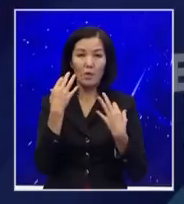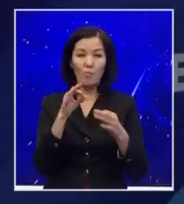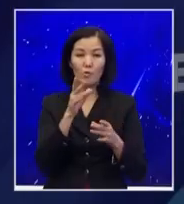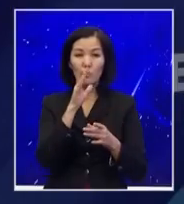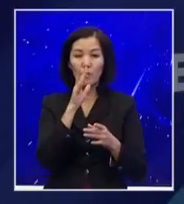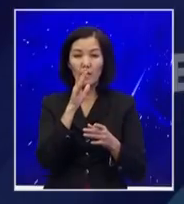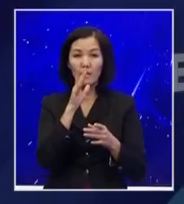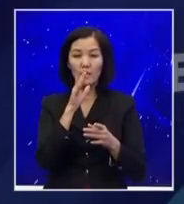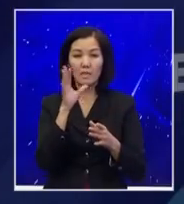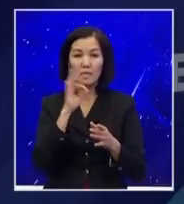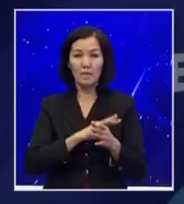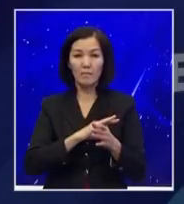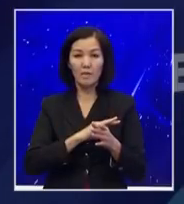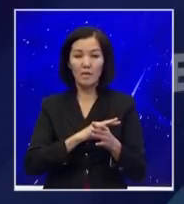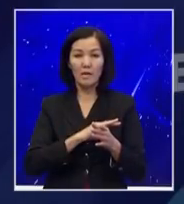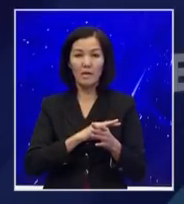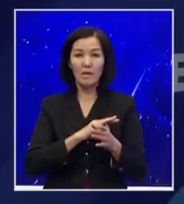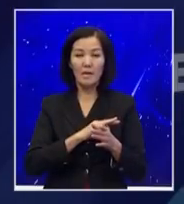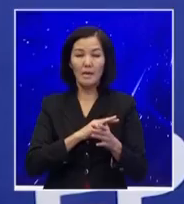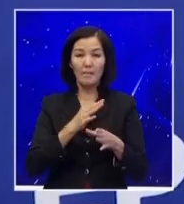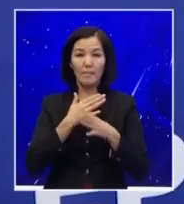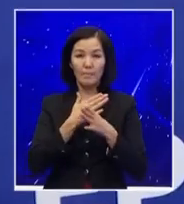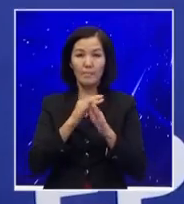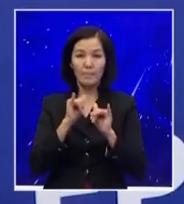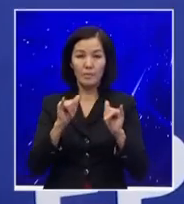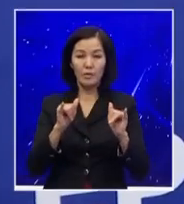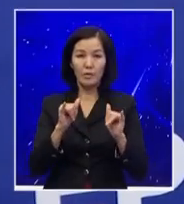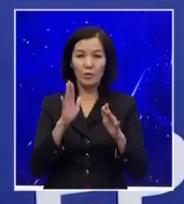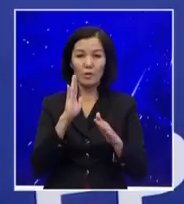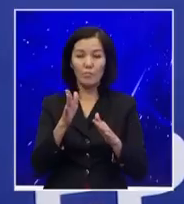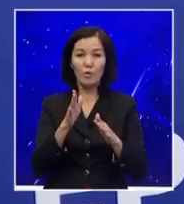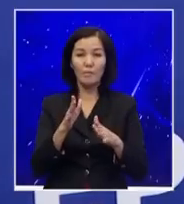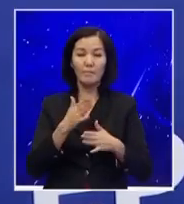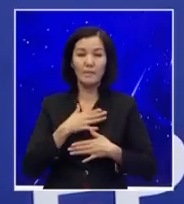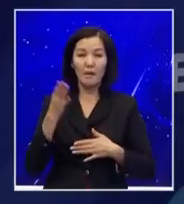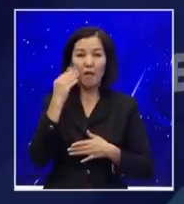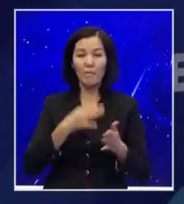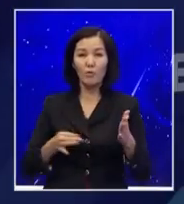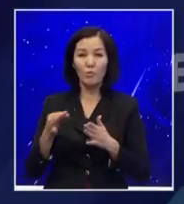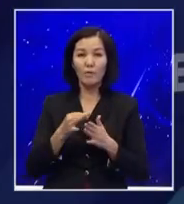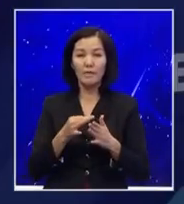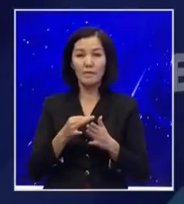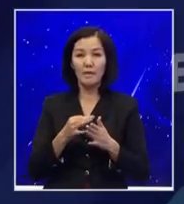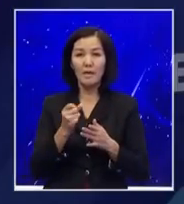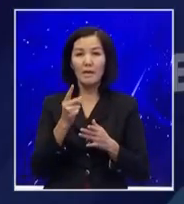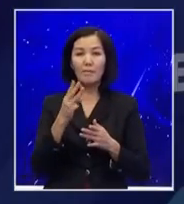тиімді пайдалану бағдарламасын жетілдірумен айналысамыз. Бізде облыста бірнеше жыл